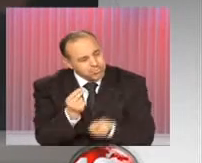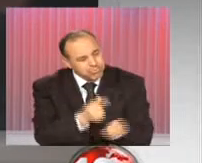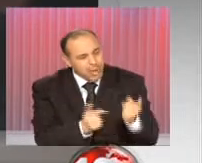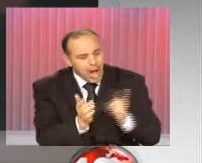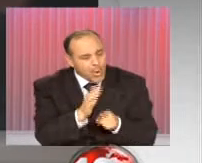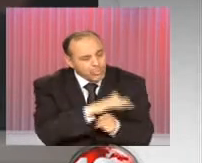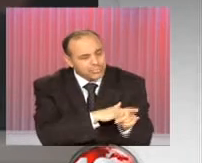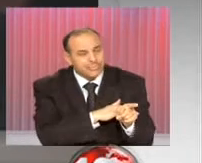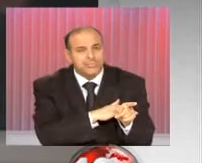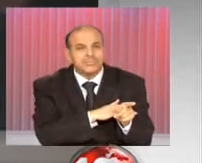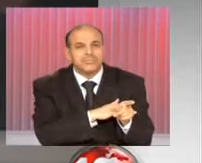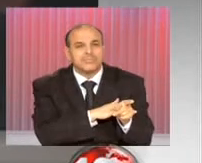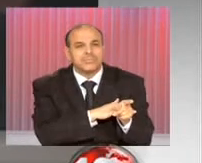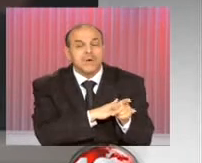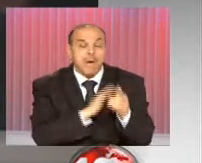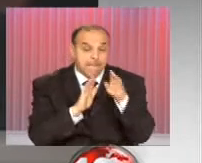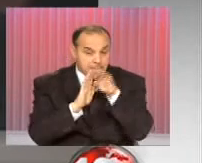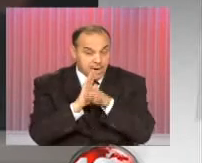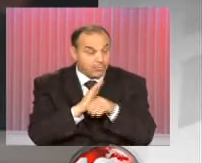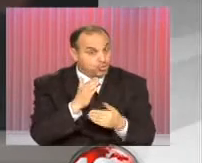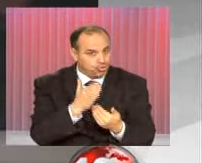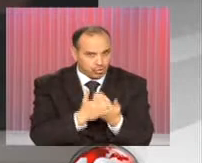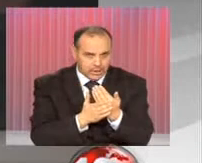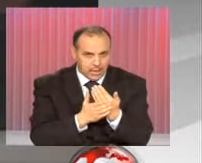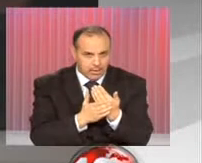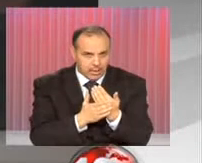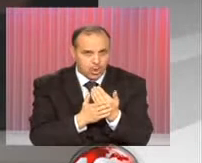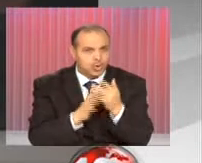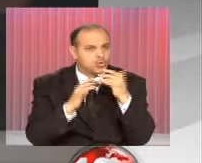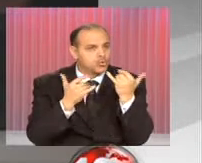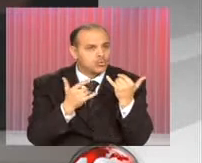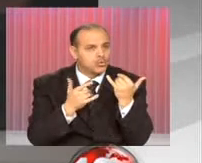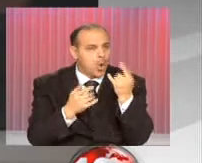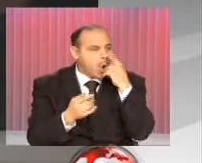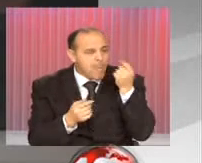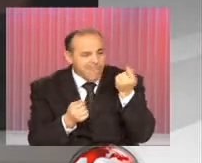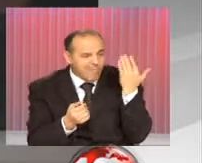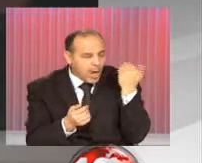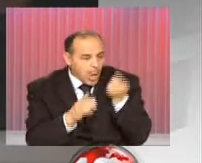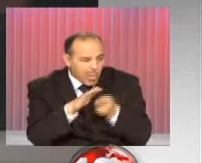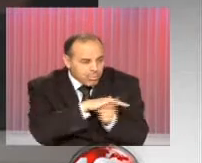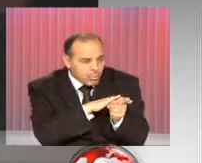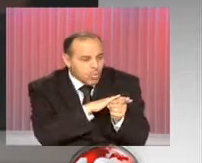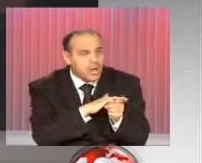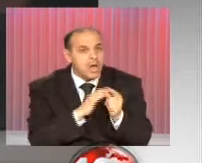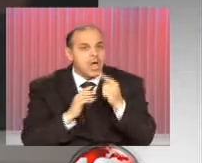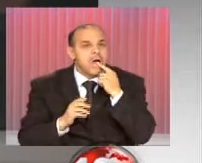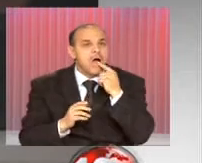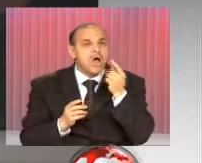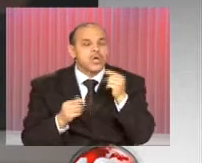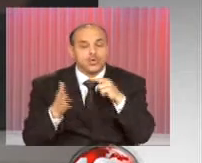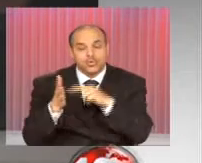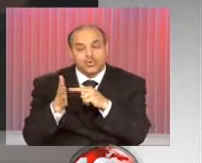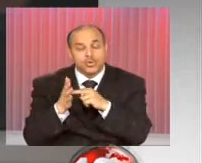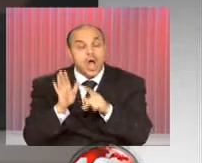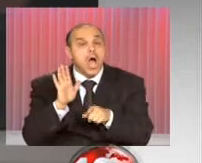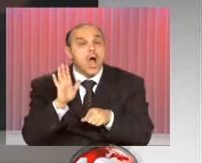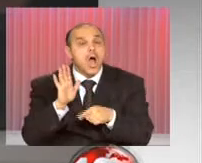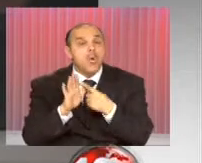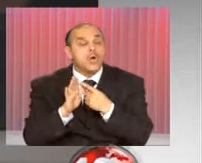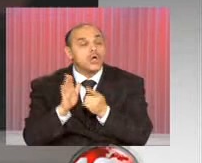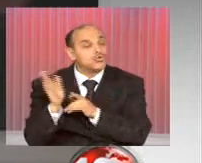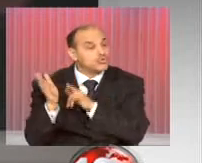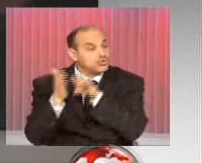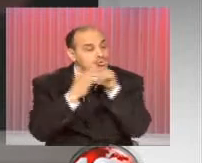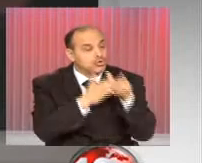الشرعيين، استراتيجية جديدة لجأ إليها المهربون مؤخراً وكان اللاجئون السوريون أول المقبلين